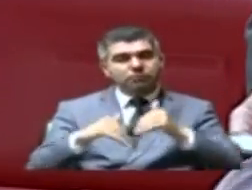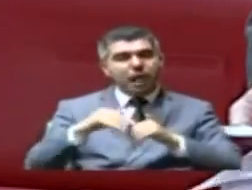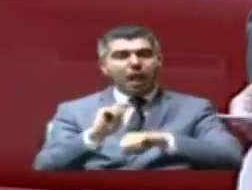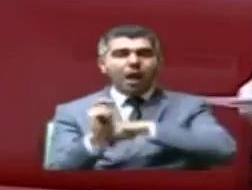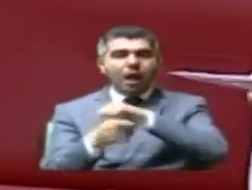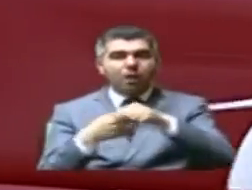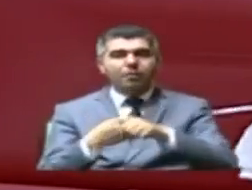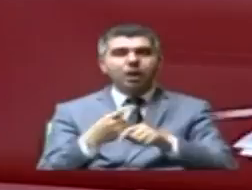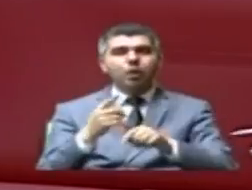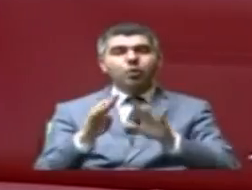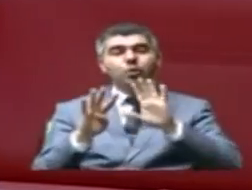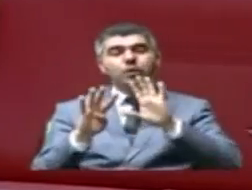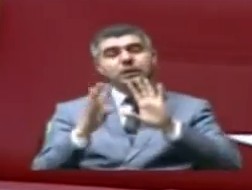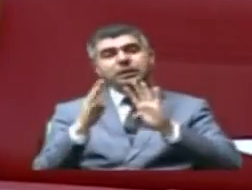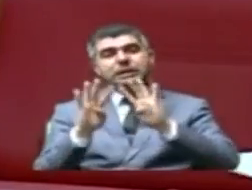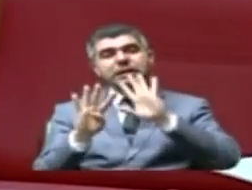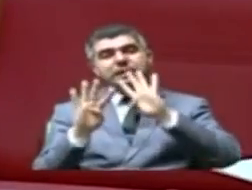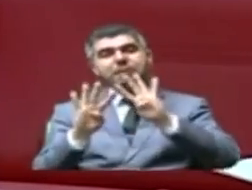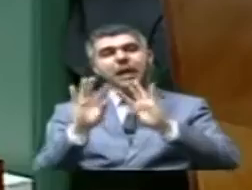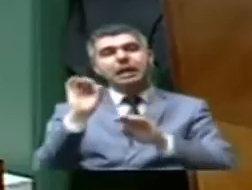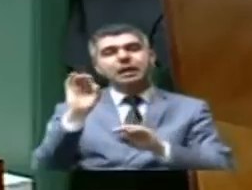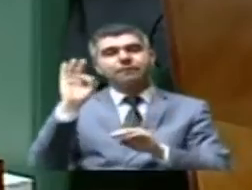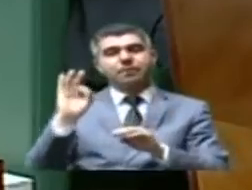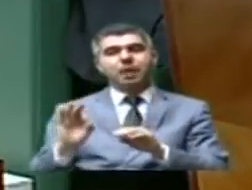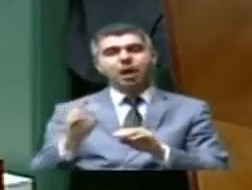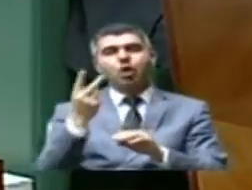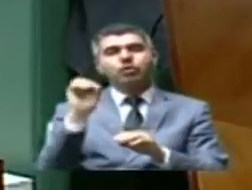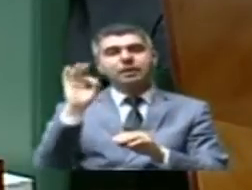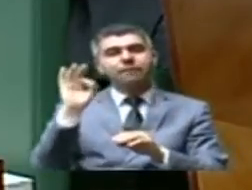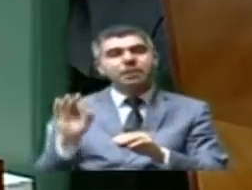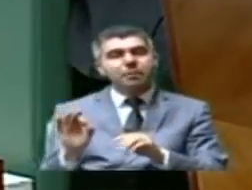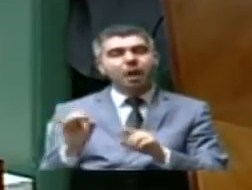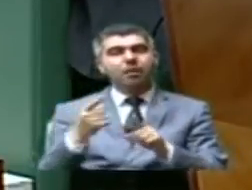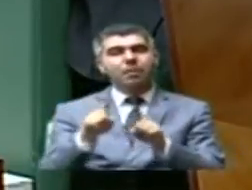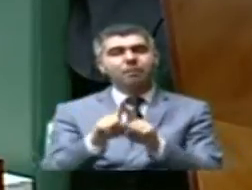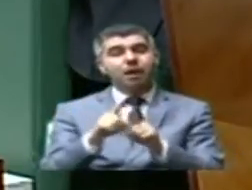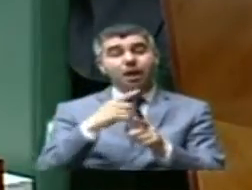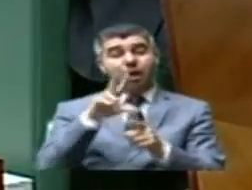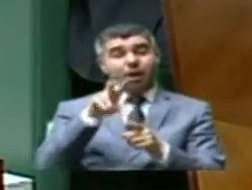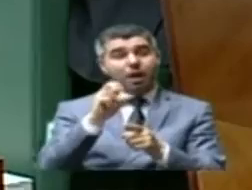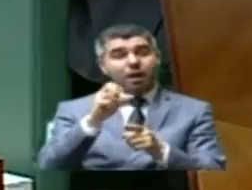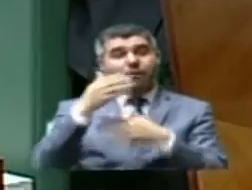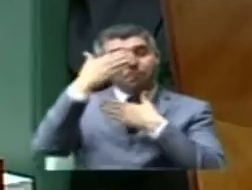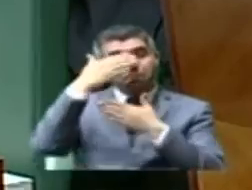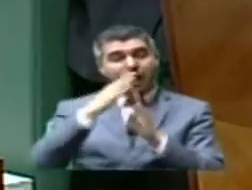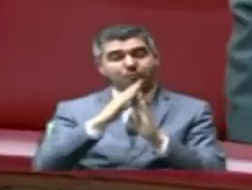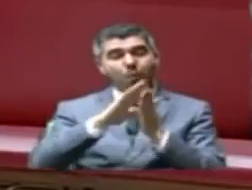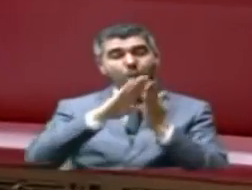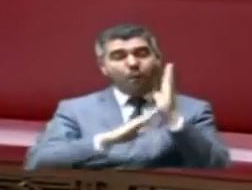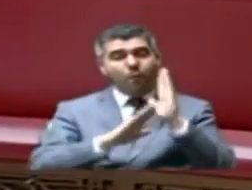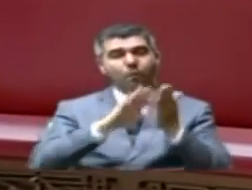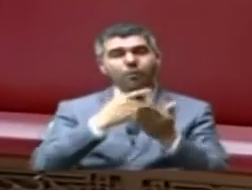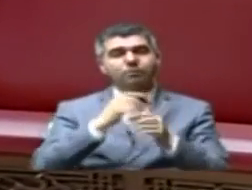هي 79 80% تقريبا، باقي 20% البلاد ديالنا تعلمون كيف هي وشنو هما الموارد اللي عندها في هذا المجال.